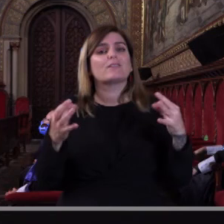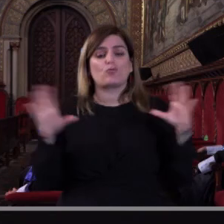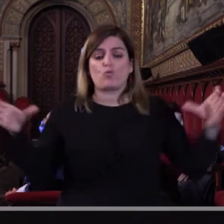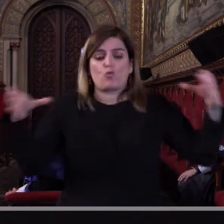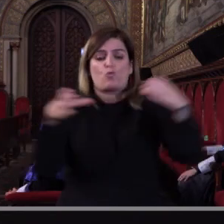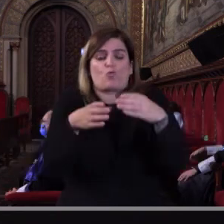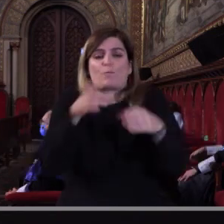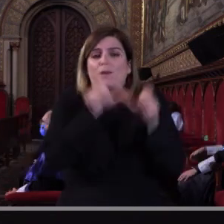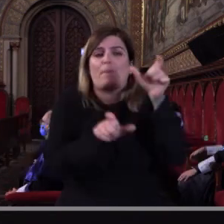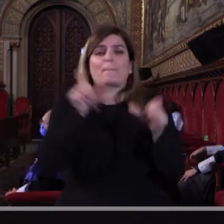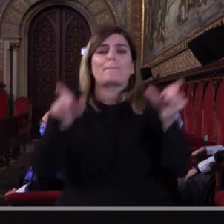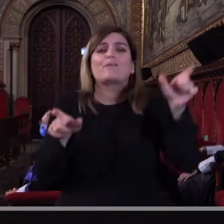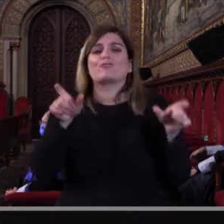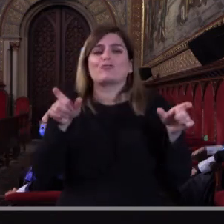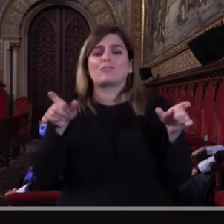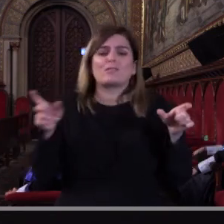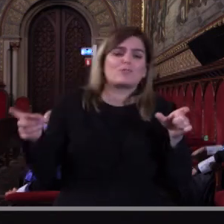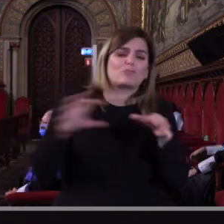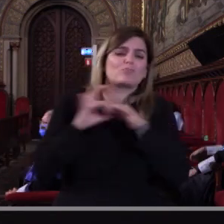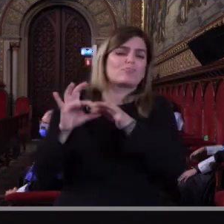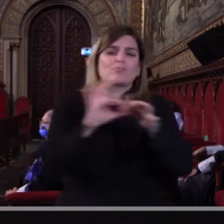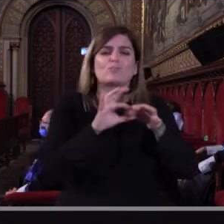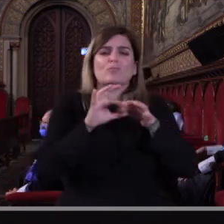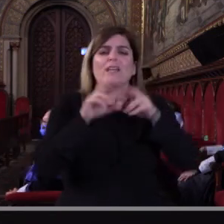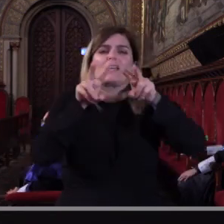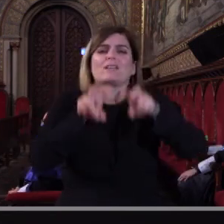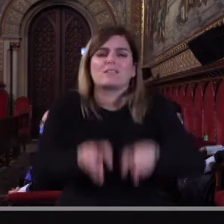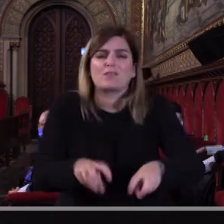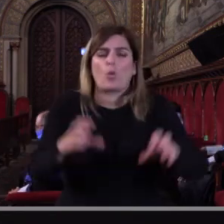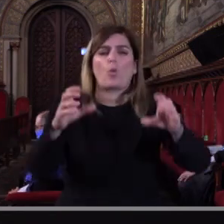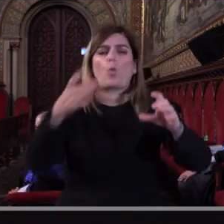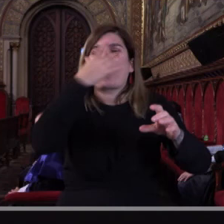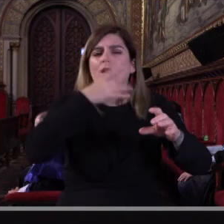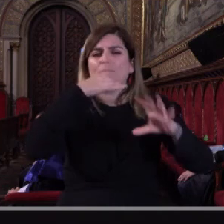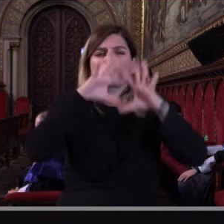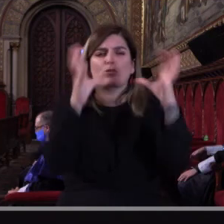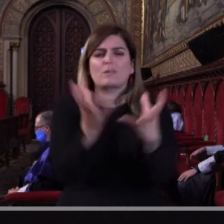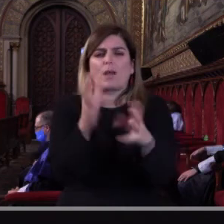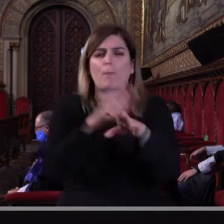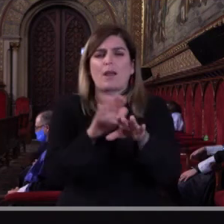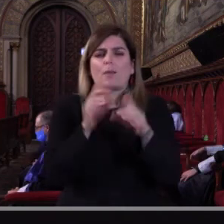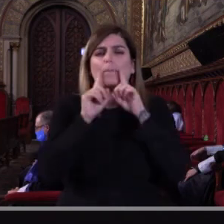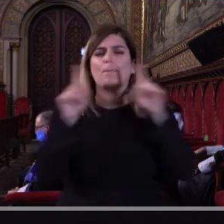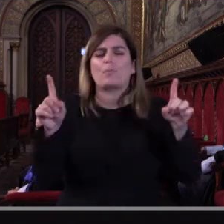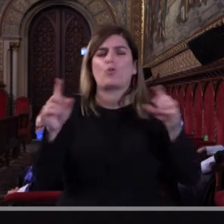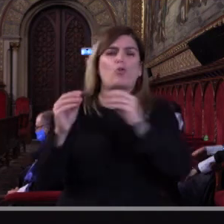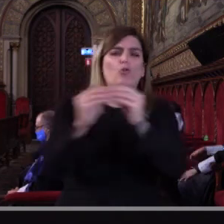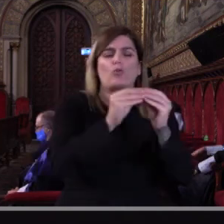de persones que volen cercar coneixements universals de tothom i per a tothom. Potser